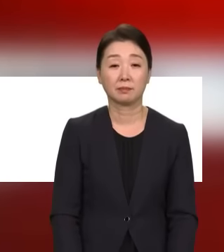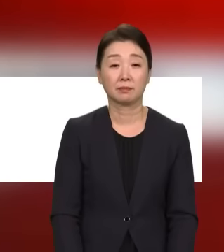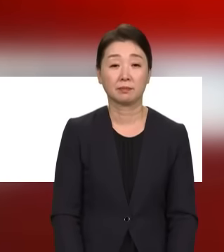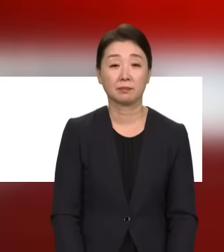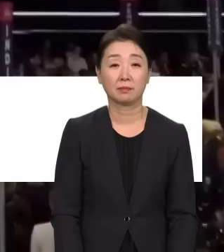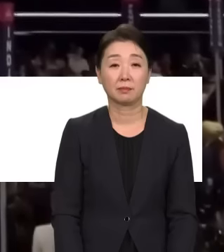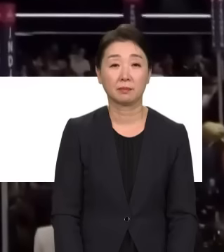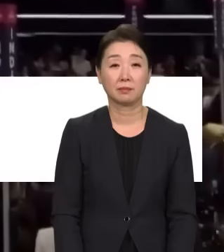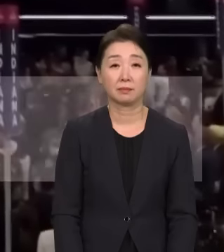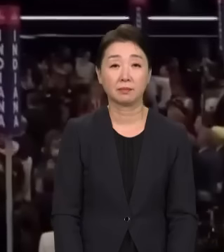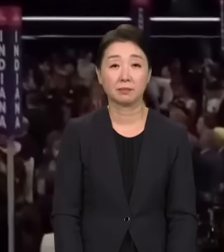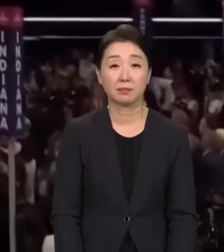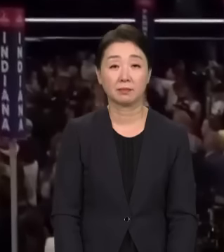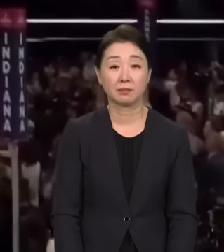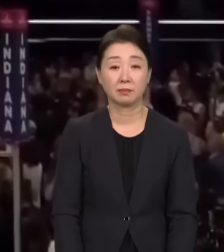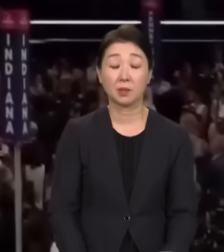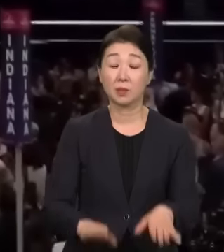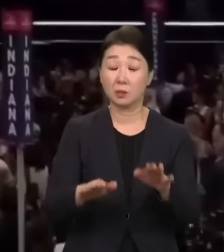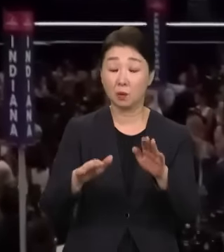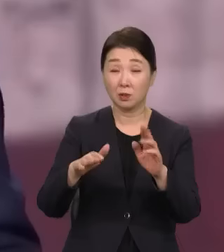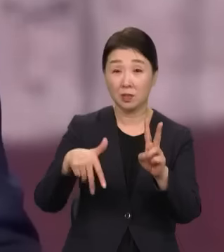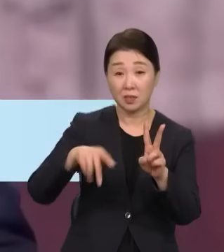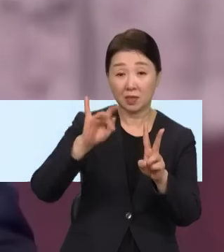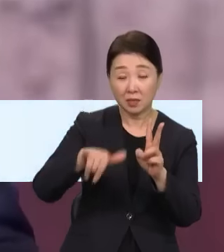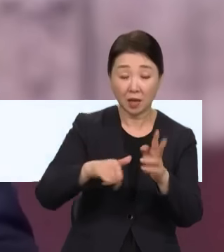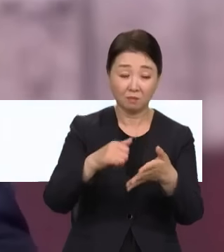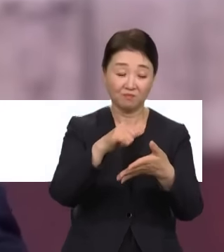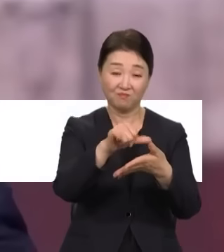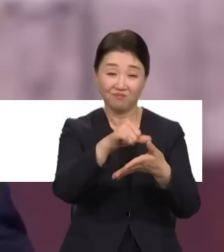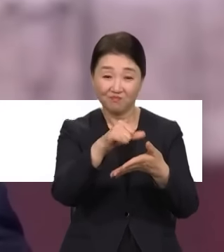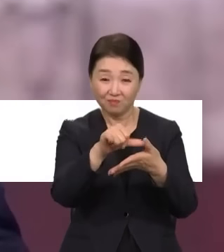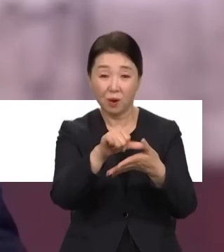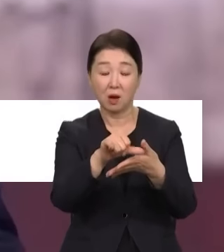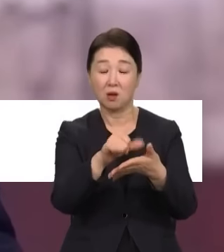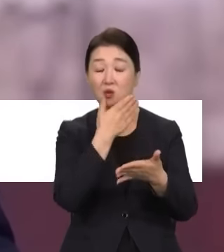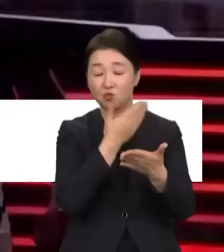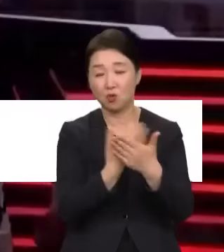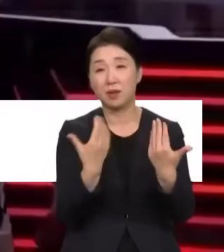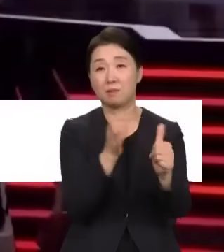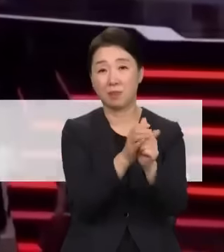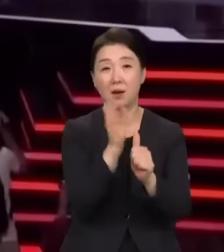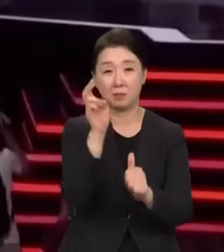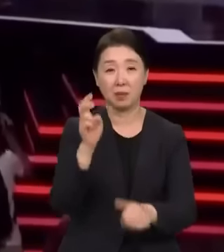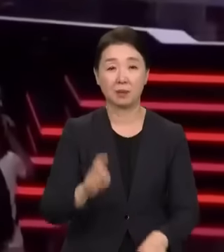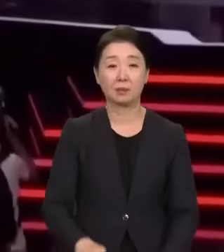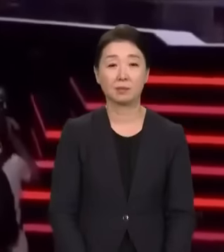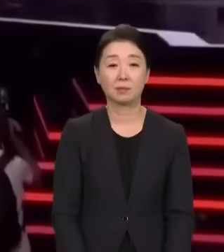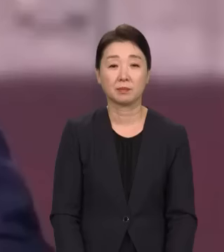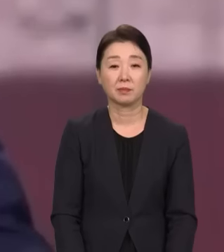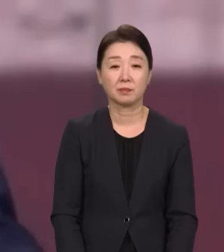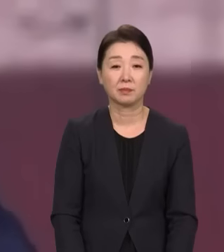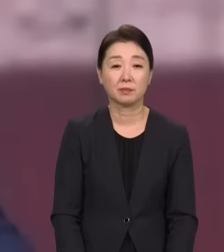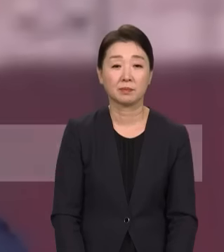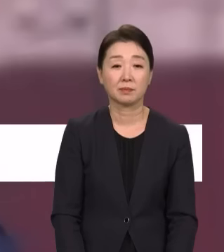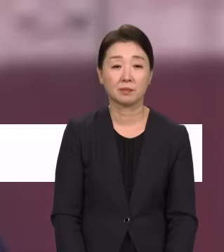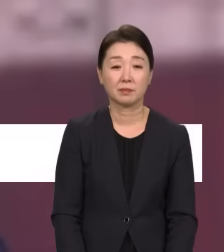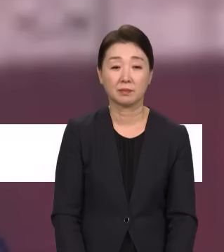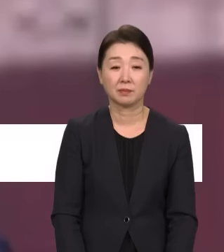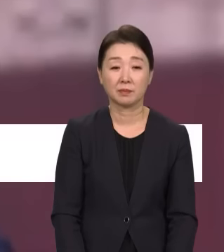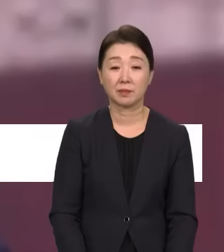deliver. 이번 2기 땐 장남 트럼프 주니어가 핵심 역할을 이어받을 것으로 보입니다. You